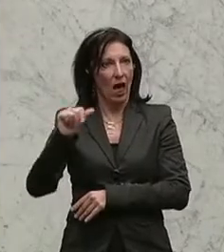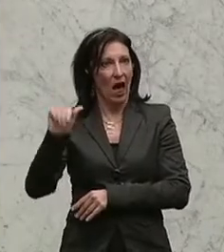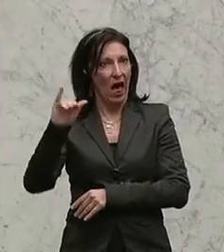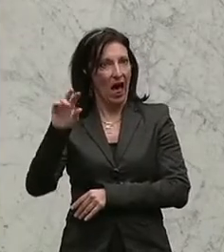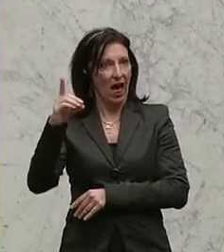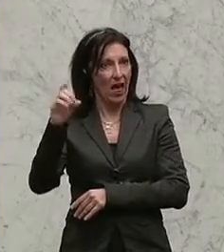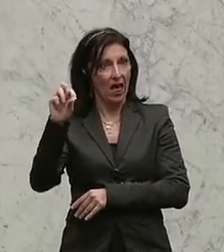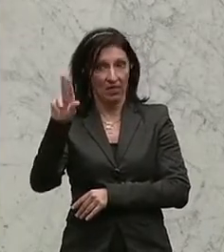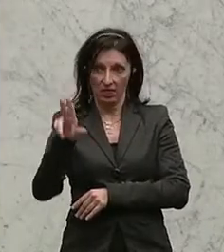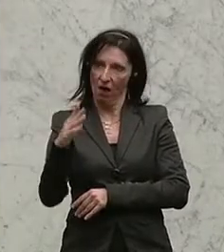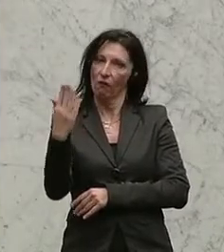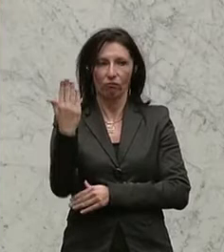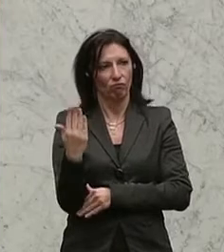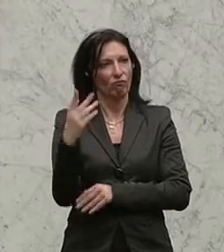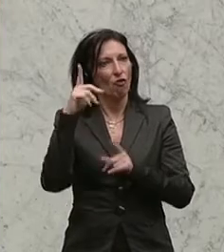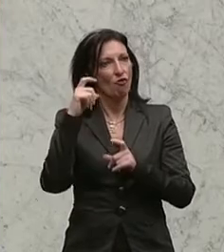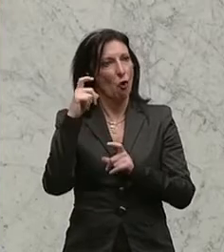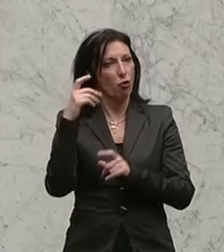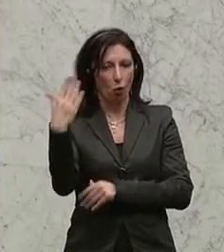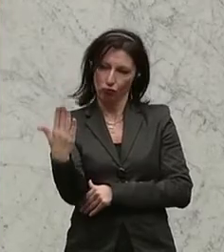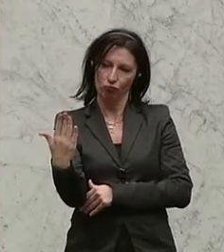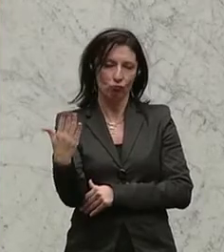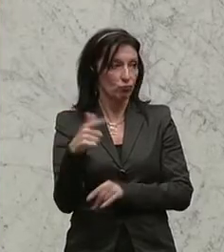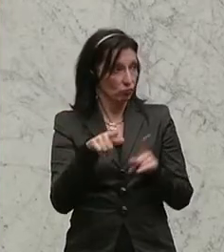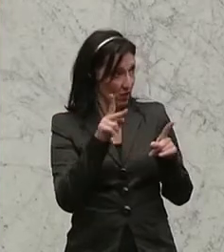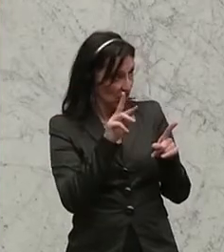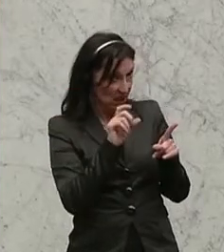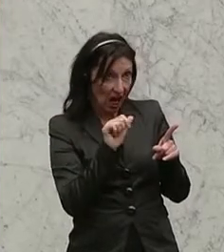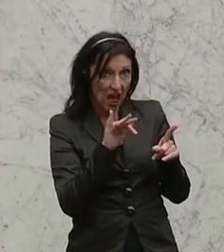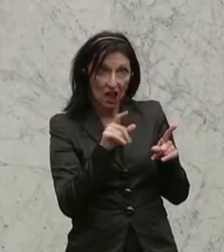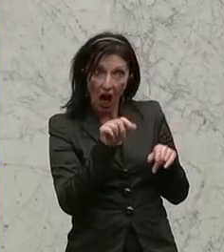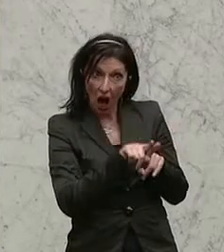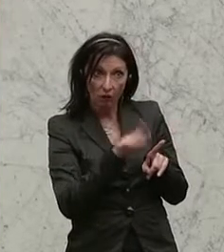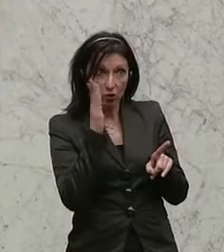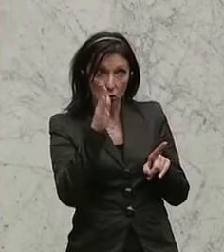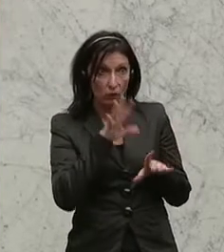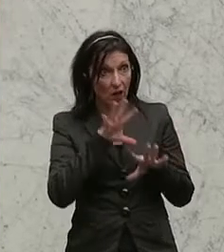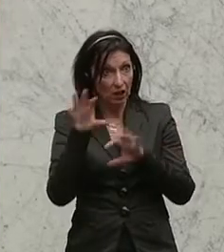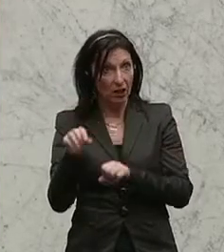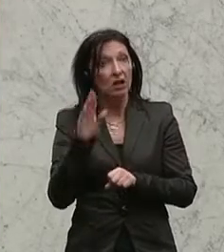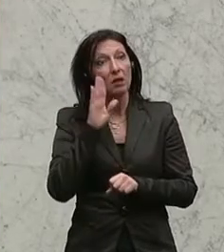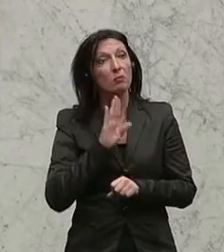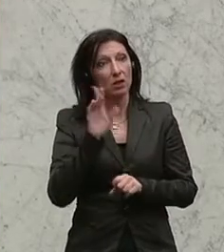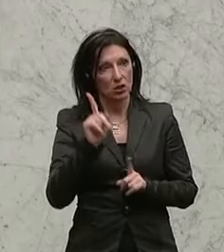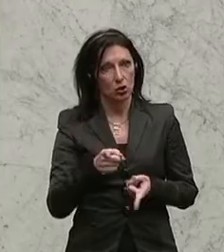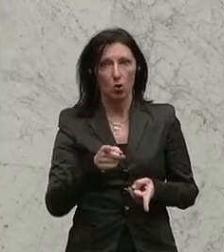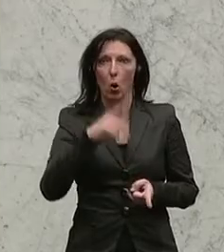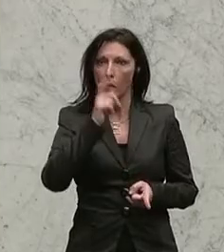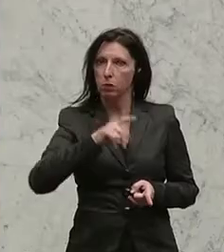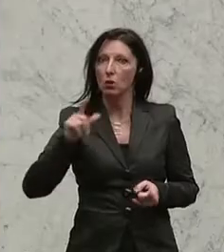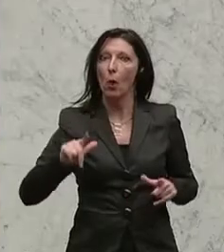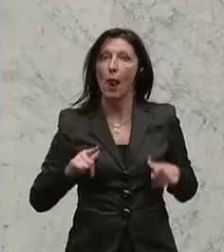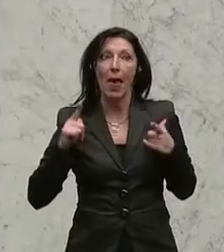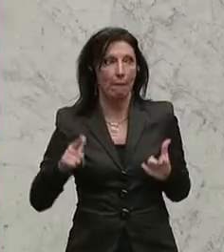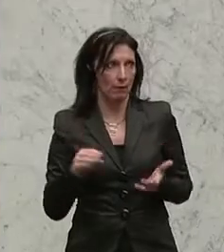würde das sagen herr greiner es in zukunft jemand angreifen ist sie das bei den lebenden greifen sondern als kärntner freiheitlichen